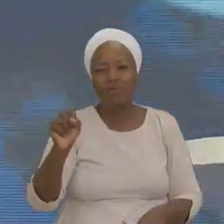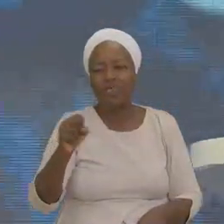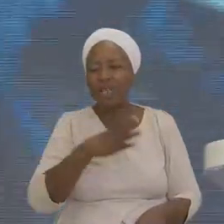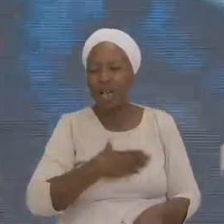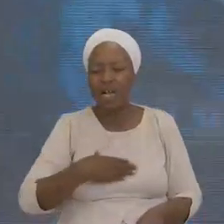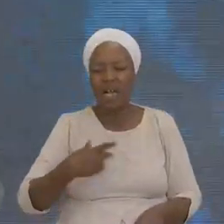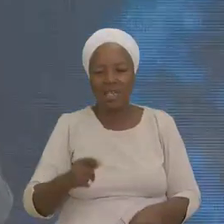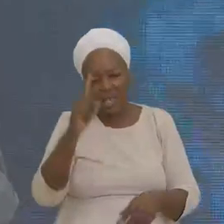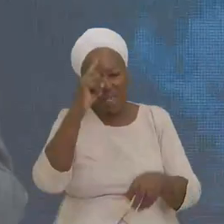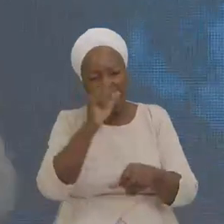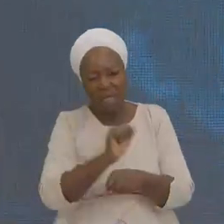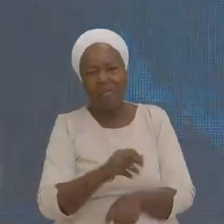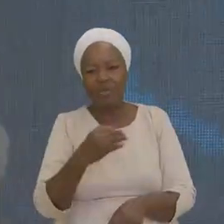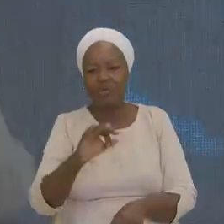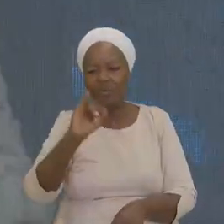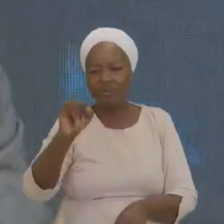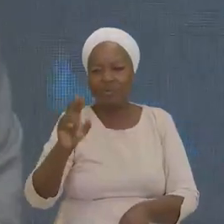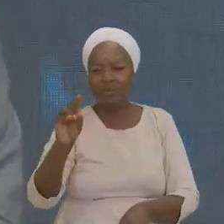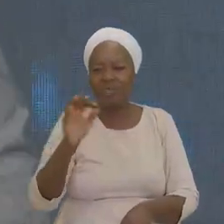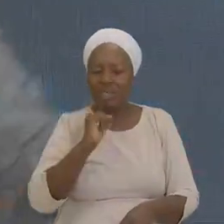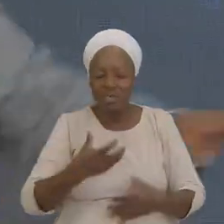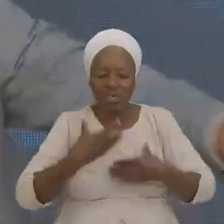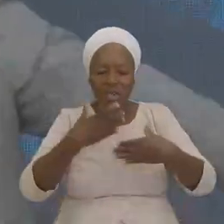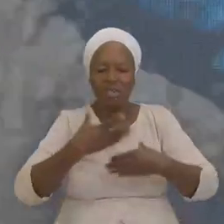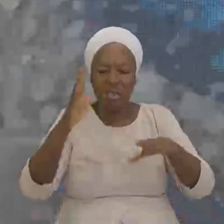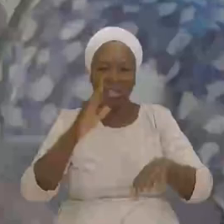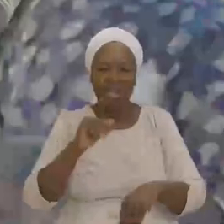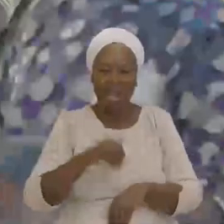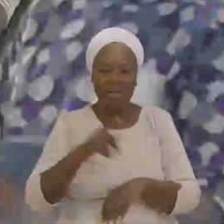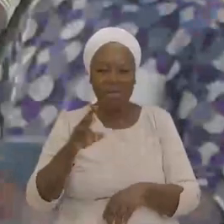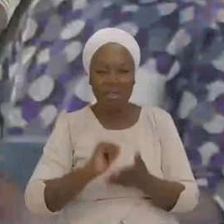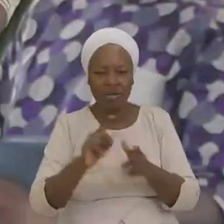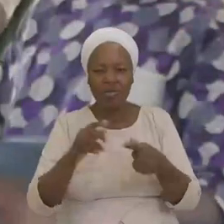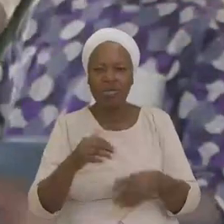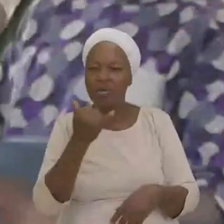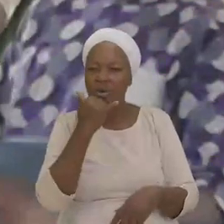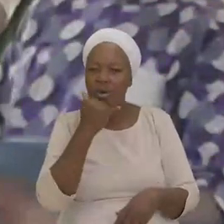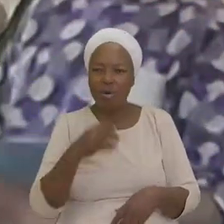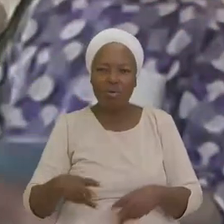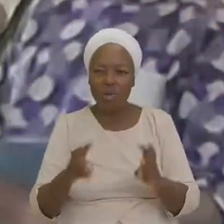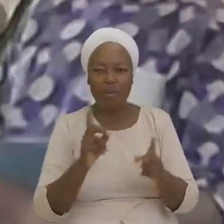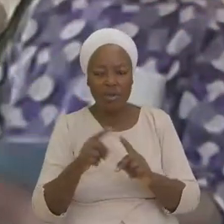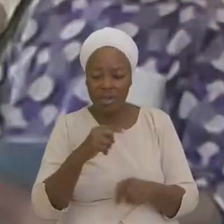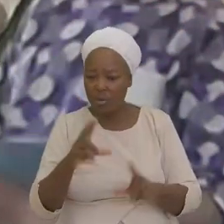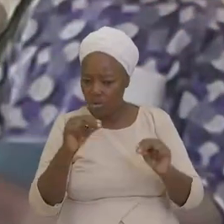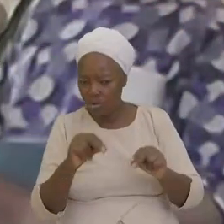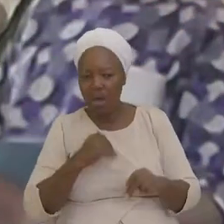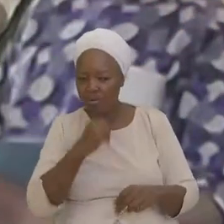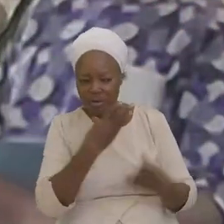Les pensées de Judas, les habitudes de Judas, qui crie en toi, et tu veux aller dans la mauvaise